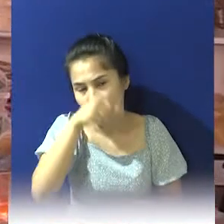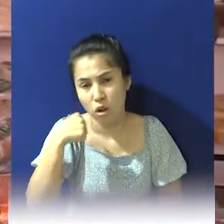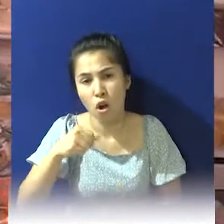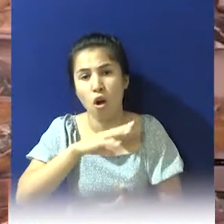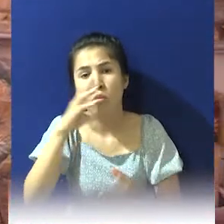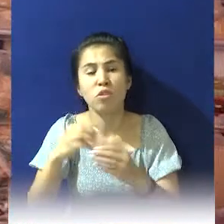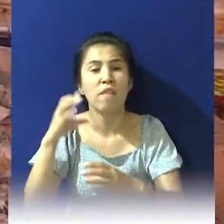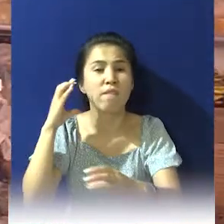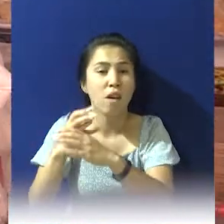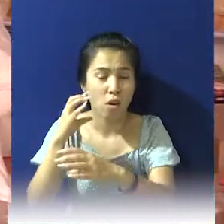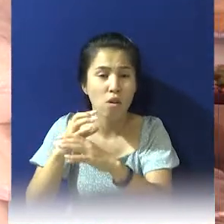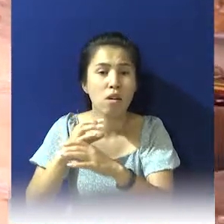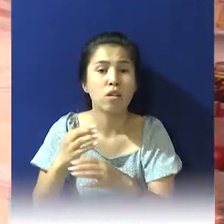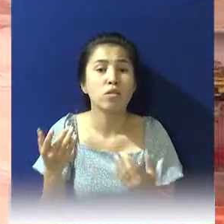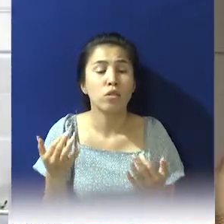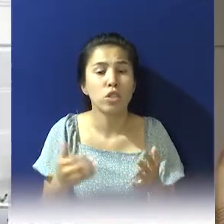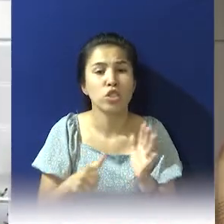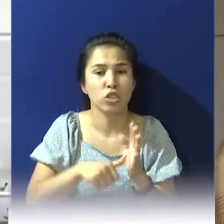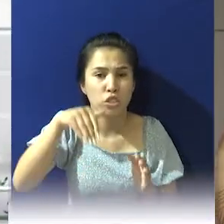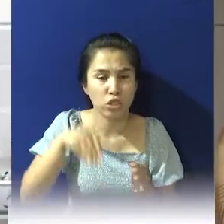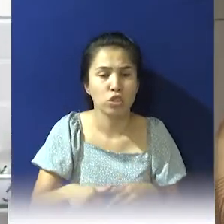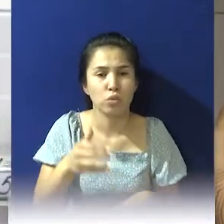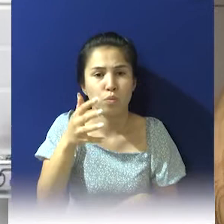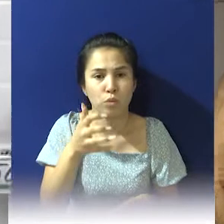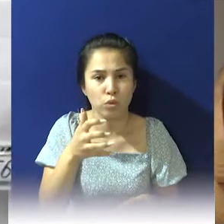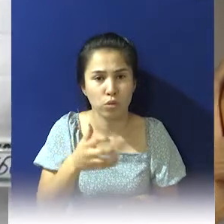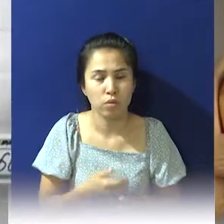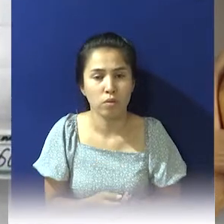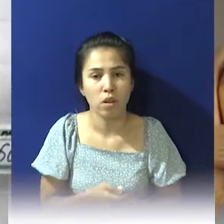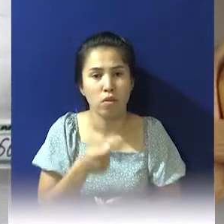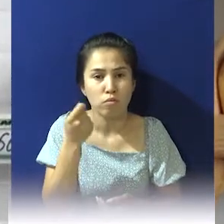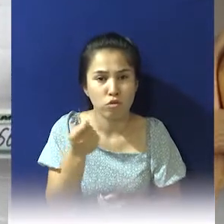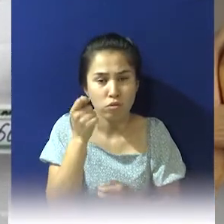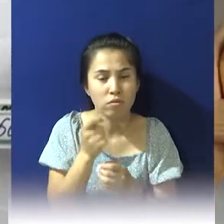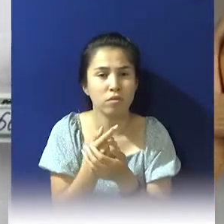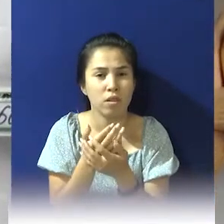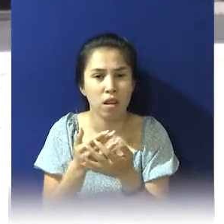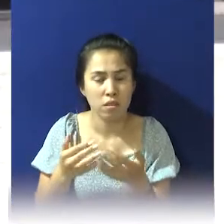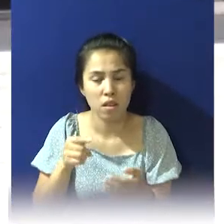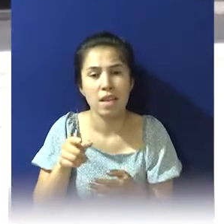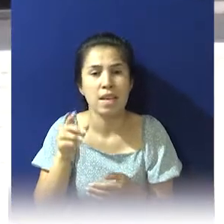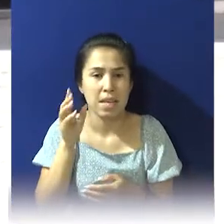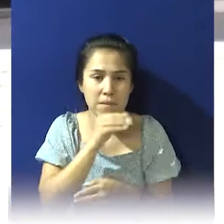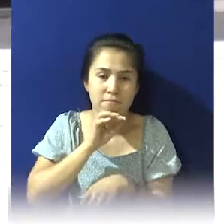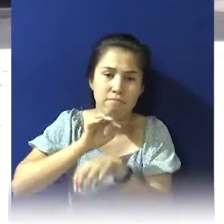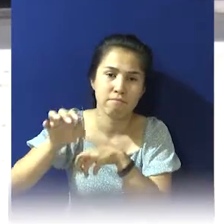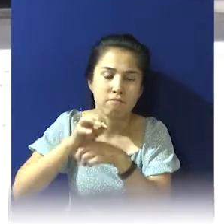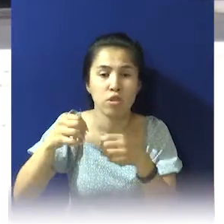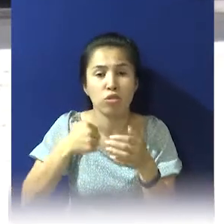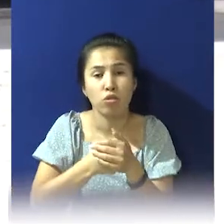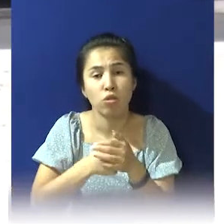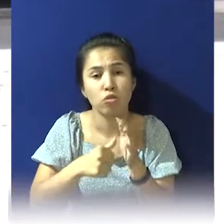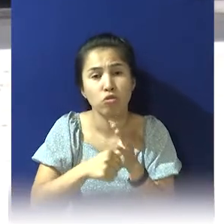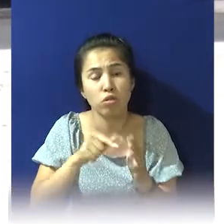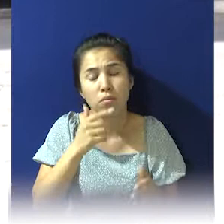по 2800 тенге. Однако на полках социального магазина не всегда встретишь нужный продукт, жалуются тарасцы. В этом мы